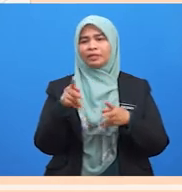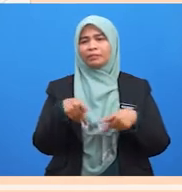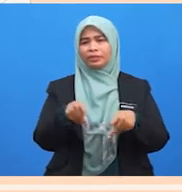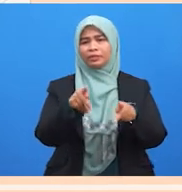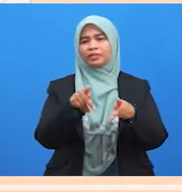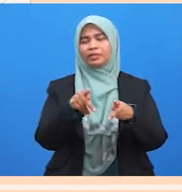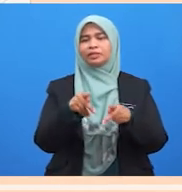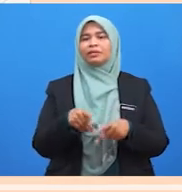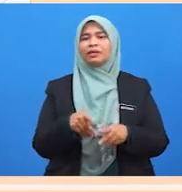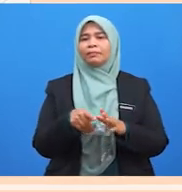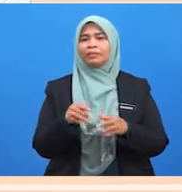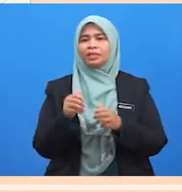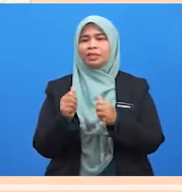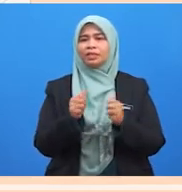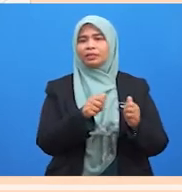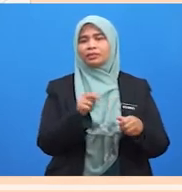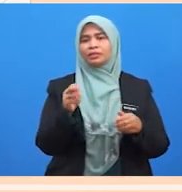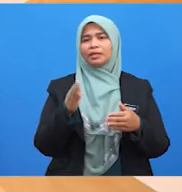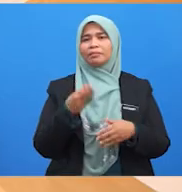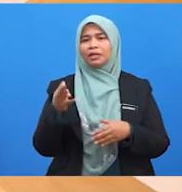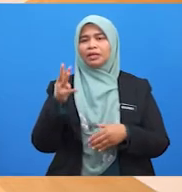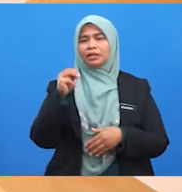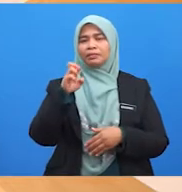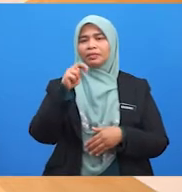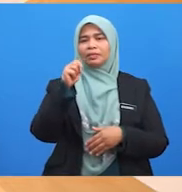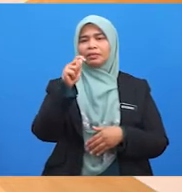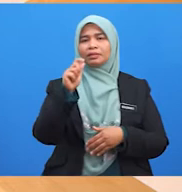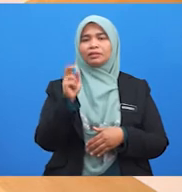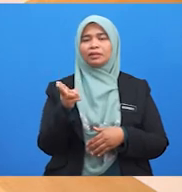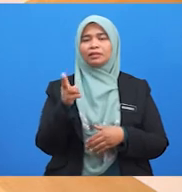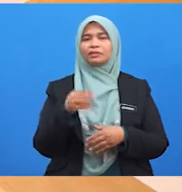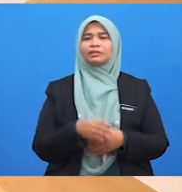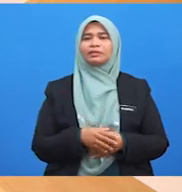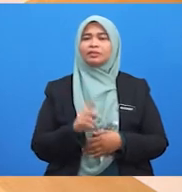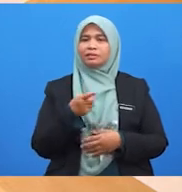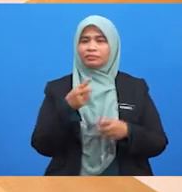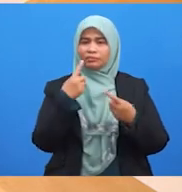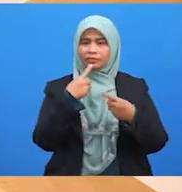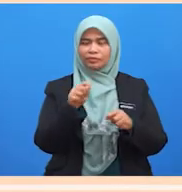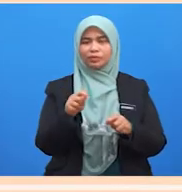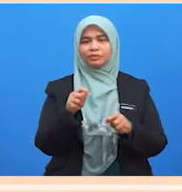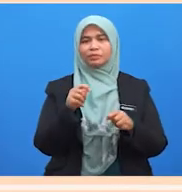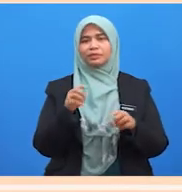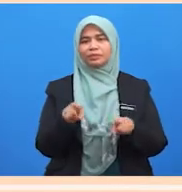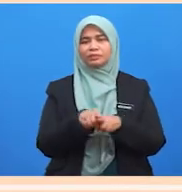proses pengangkutan bahan mentah. Baik murid-murid, kita cuba jawab bersama-sama.